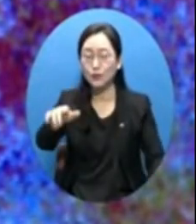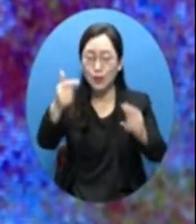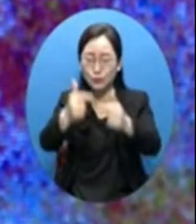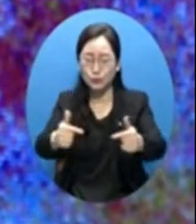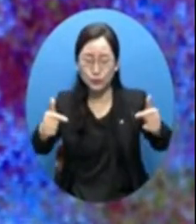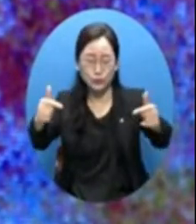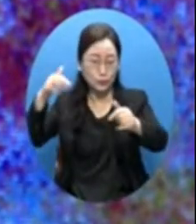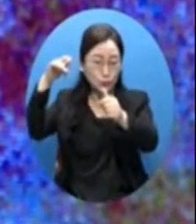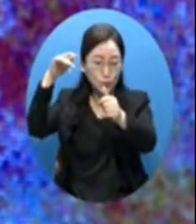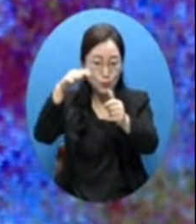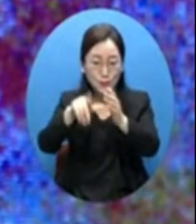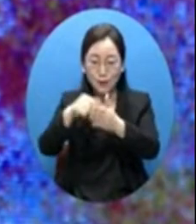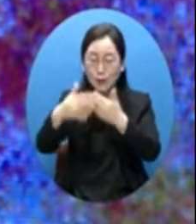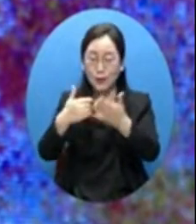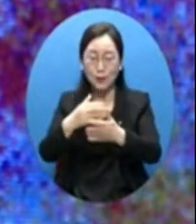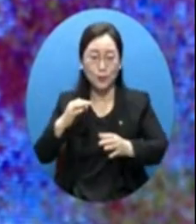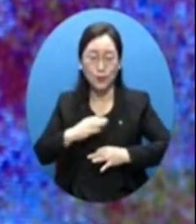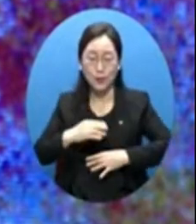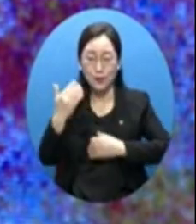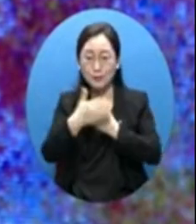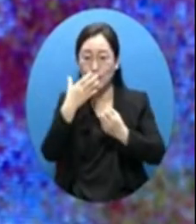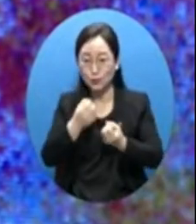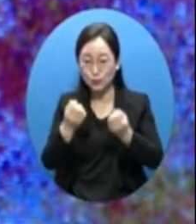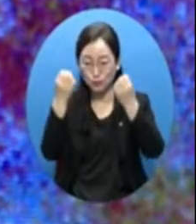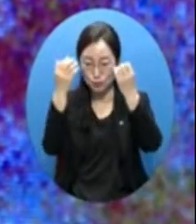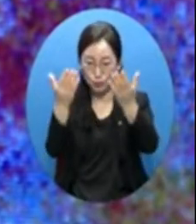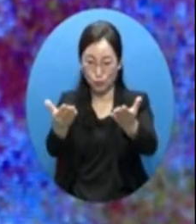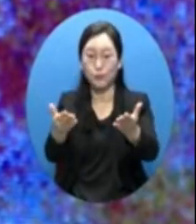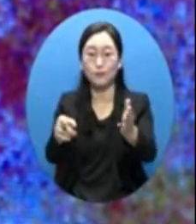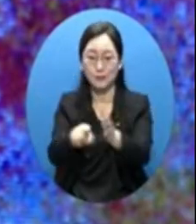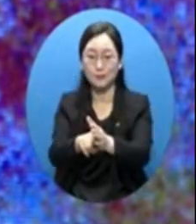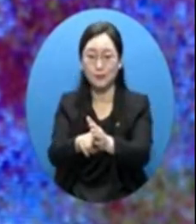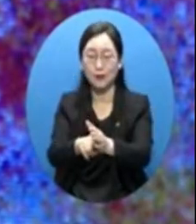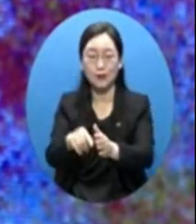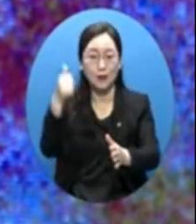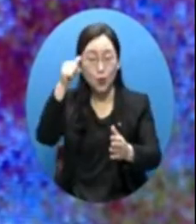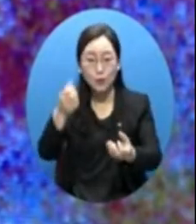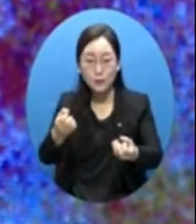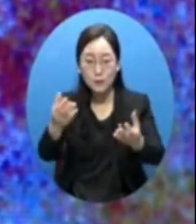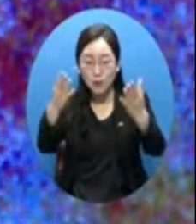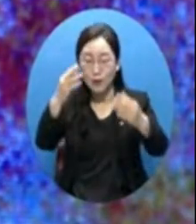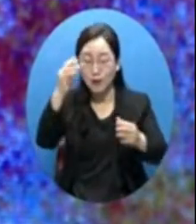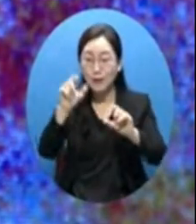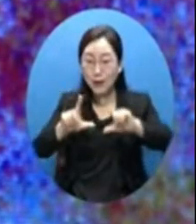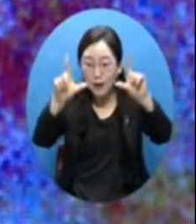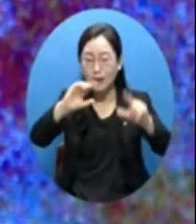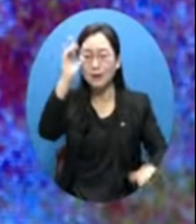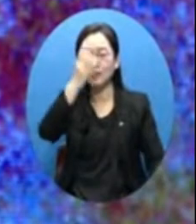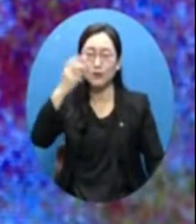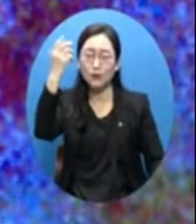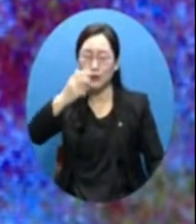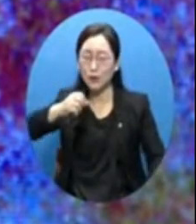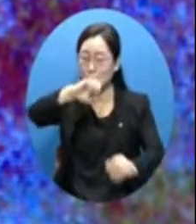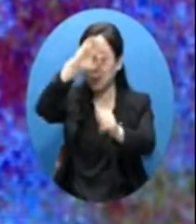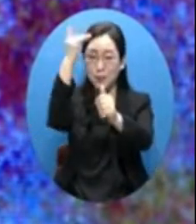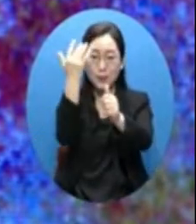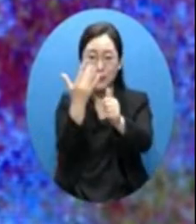하자 하나님의 놀라운 은혜와 축복이 임하게 되는 것입니다. 오순절 성령 강림으로 말미암아 오순절날